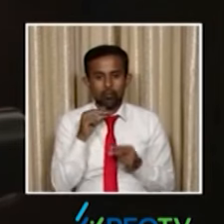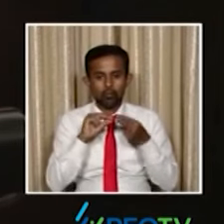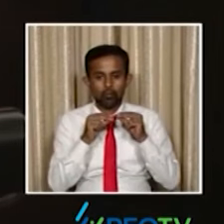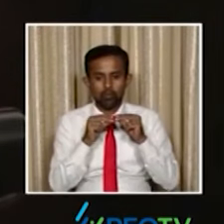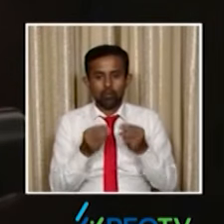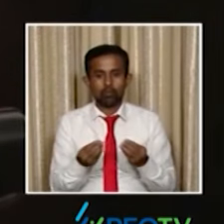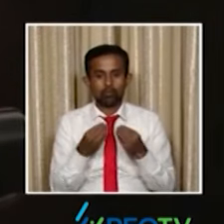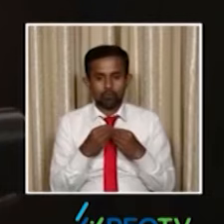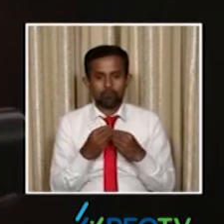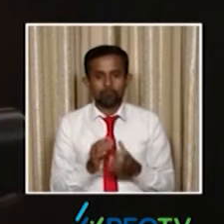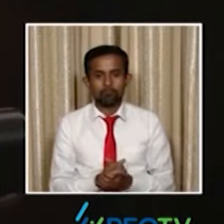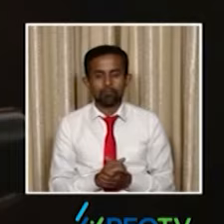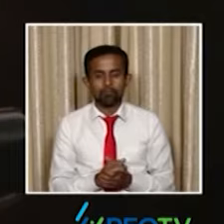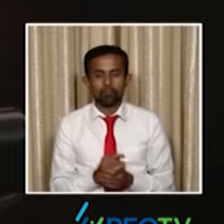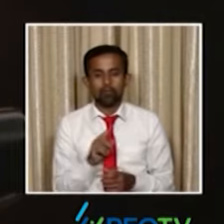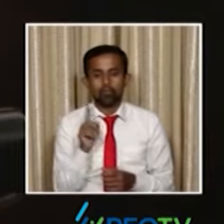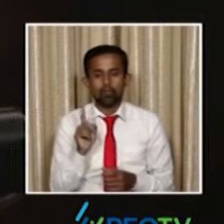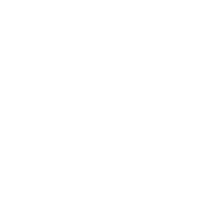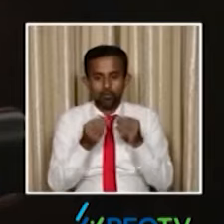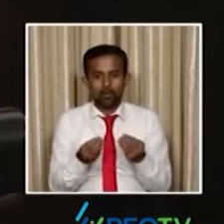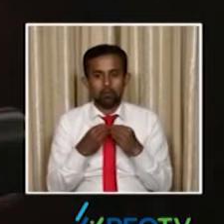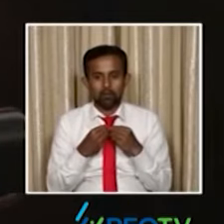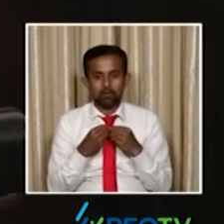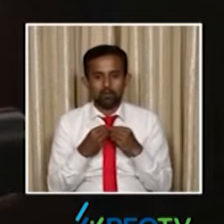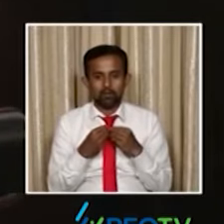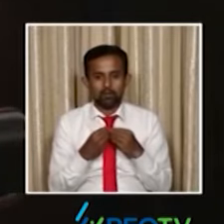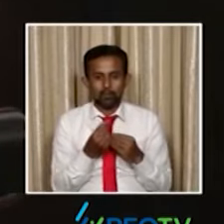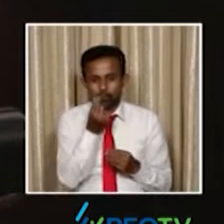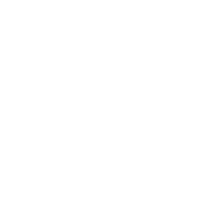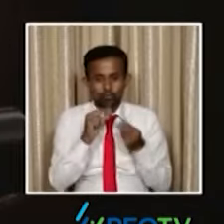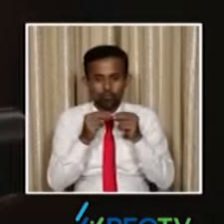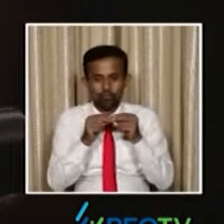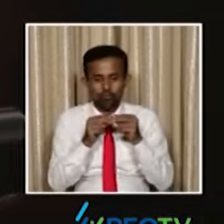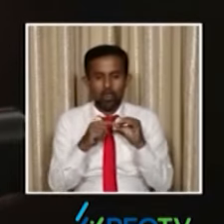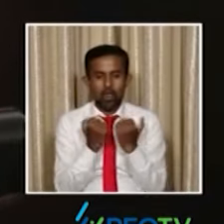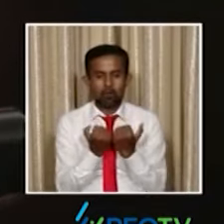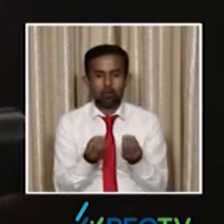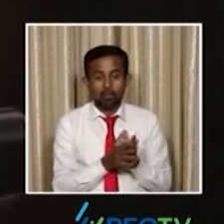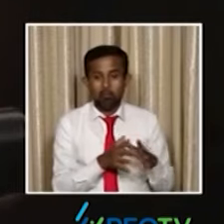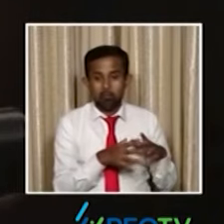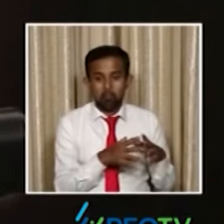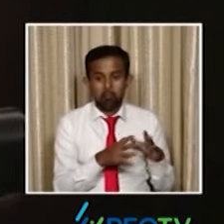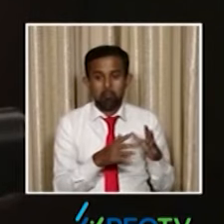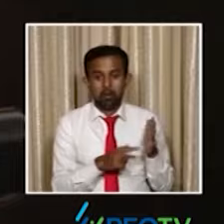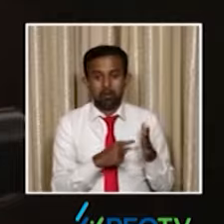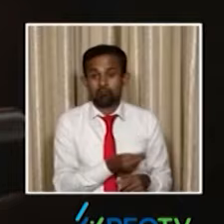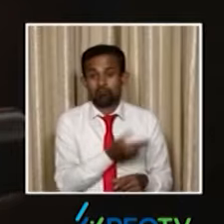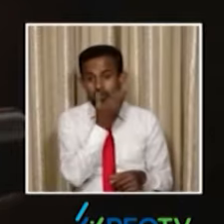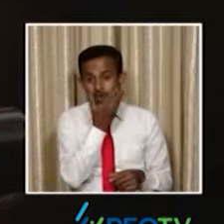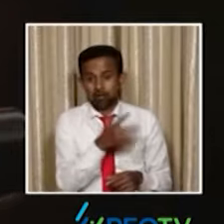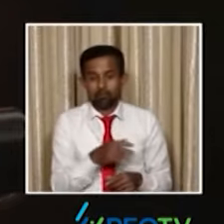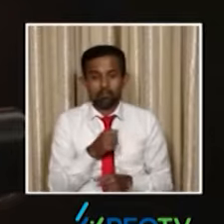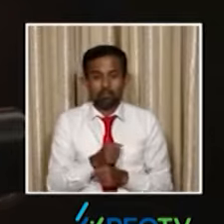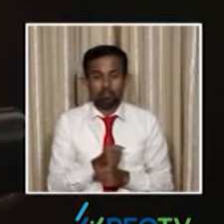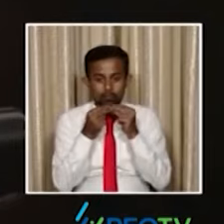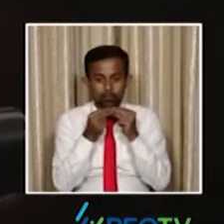දීලා තියෙනවා රාජ්‍ය සේවකයාට රුපියල් 10000ක ටොපියක්. හැබැයි චූටි සීනි බෝලේ අප්‍රේල් මාසේ හම්බෙනකොට බදු ටික වැඩි කරලා